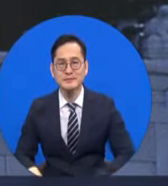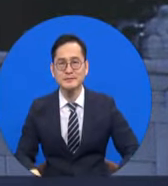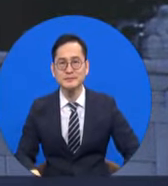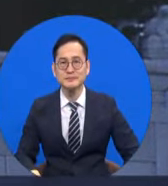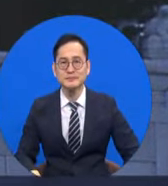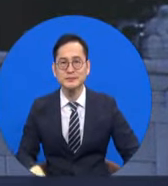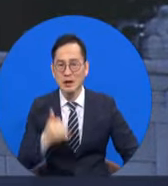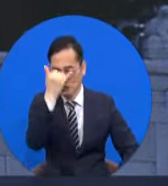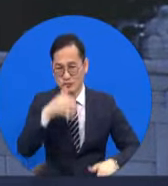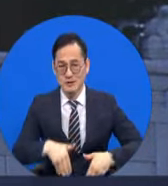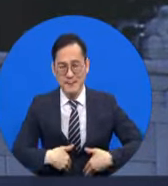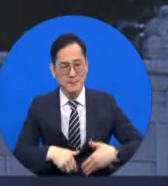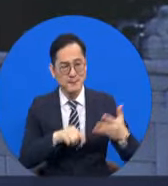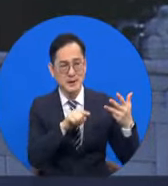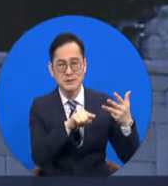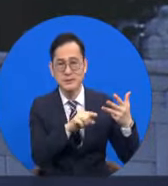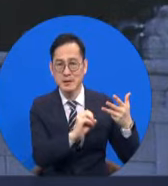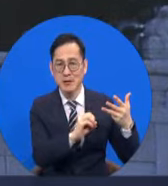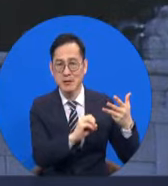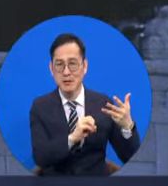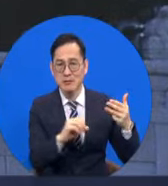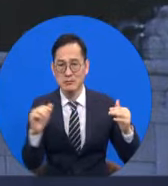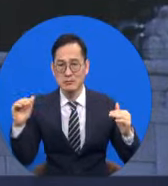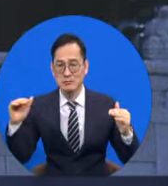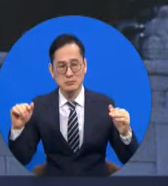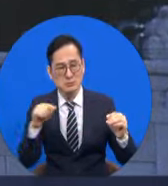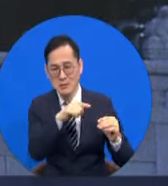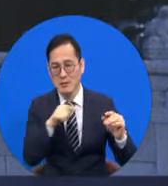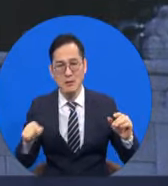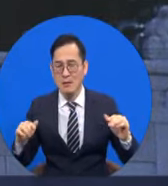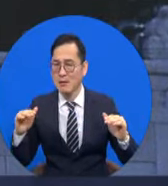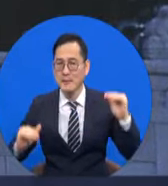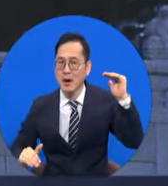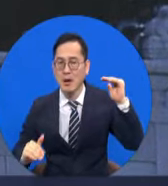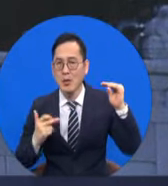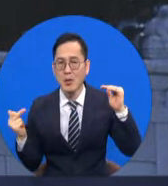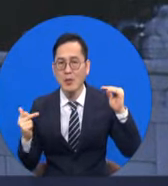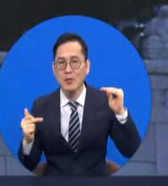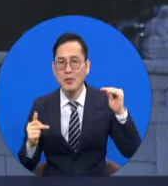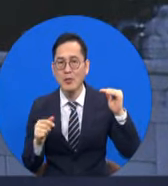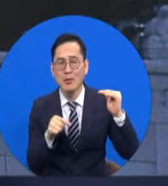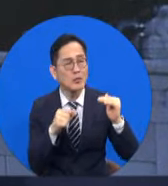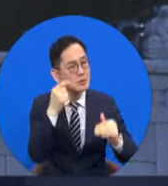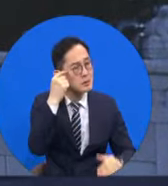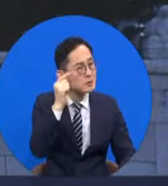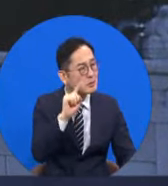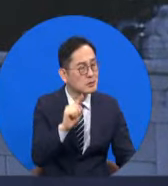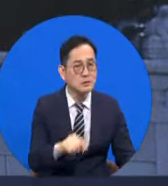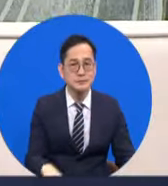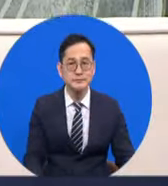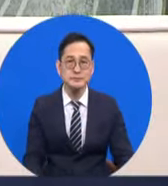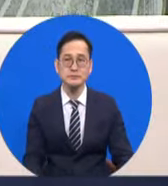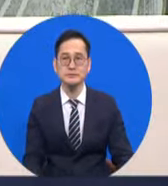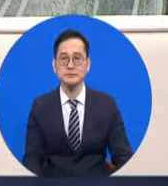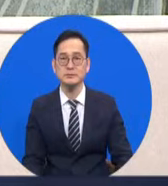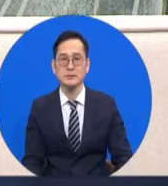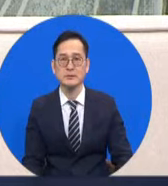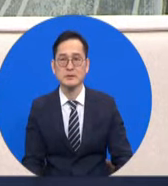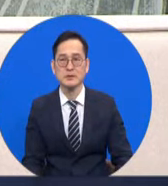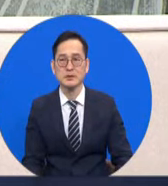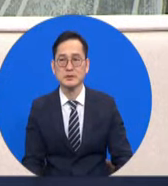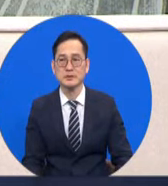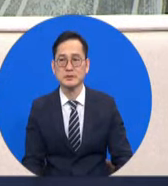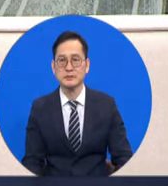충남의 투표율이 8.0% 최고다. 이거 어떻게 보십니까? 뭐 아무래도 이제 뭐 그 보정 물론 이제